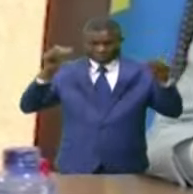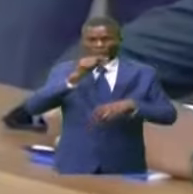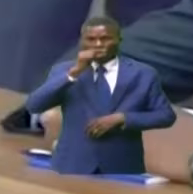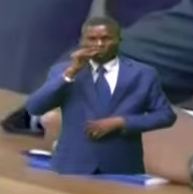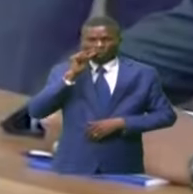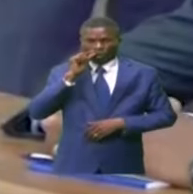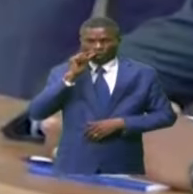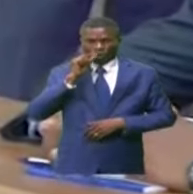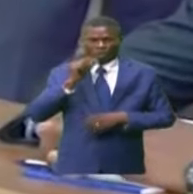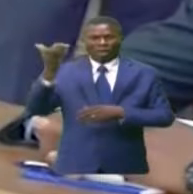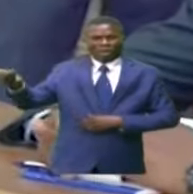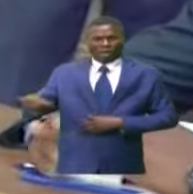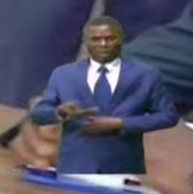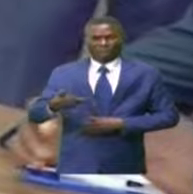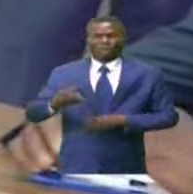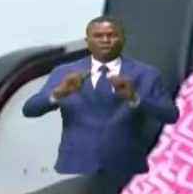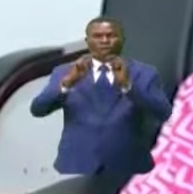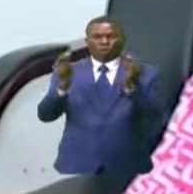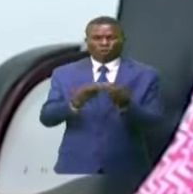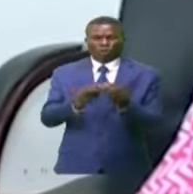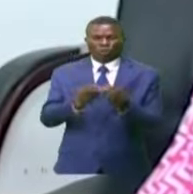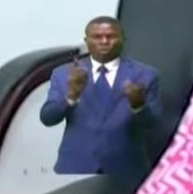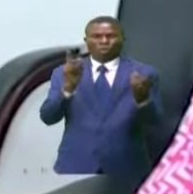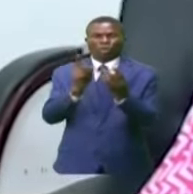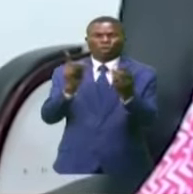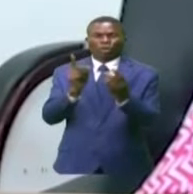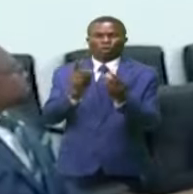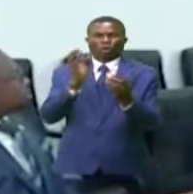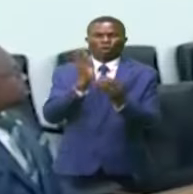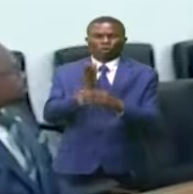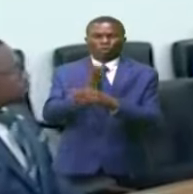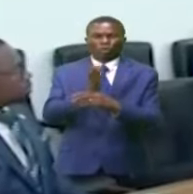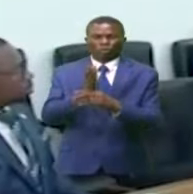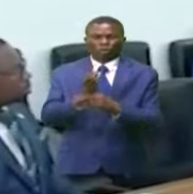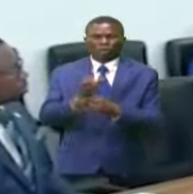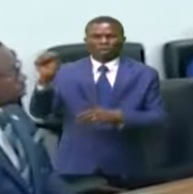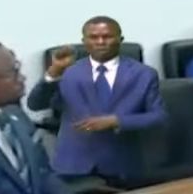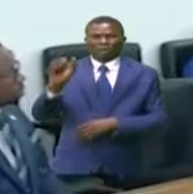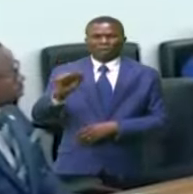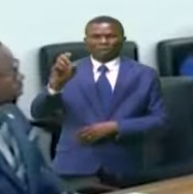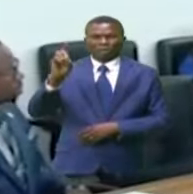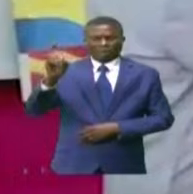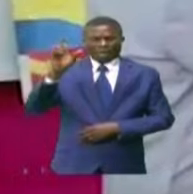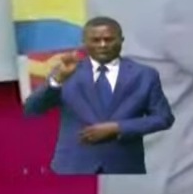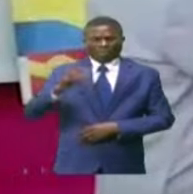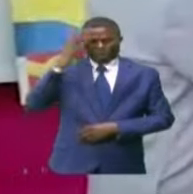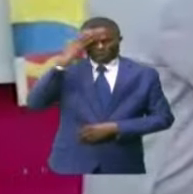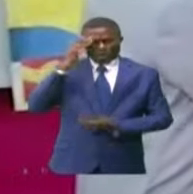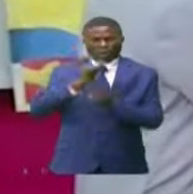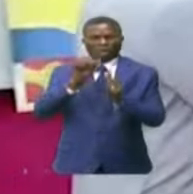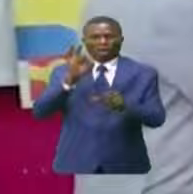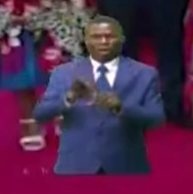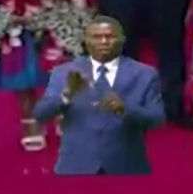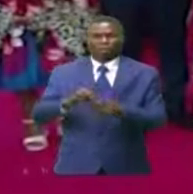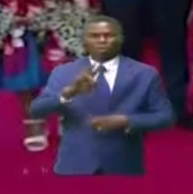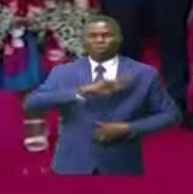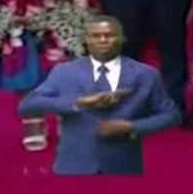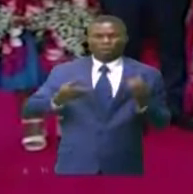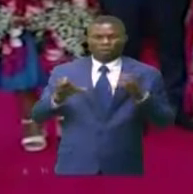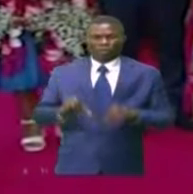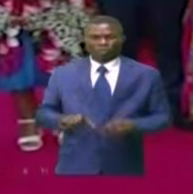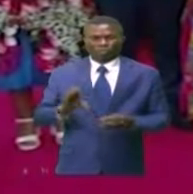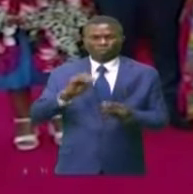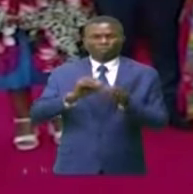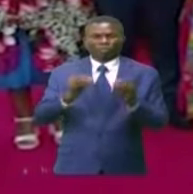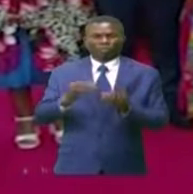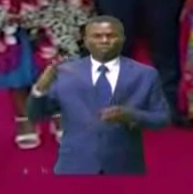a reçu les délégués du Conseil consultatif de la SADC venus s'informer sur le processus électoral en RDC. Déjà le